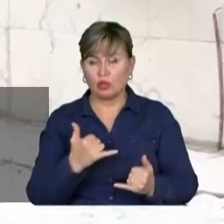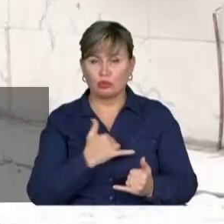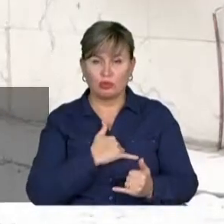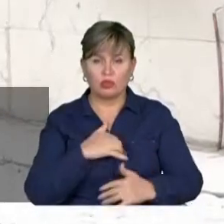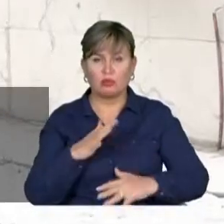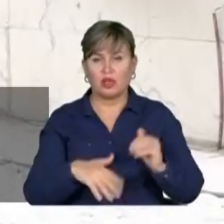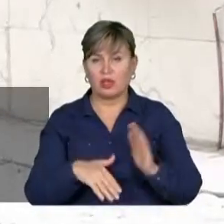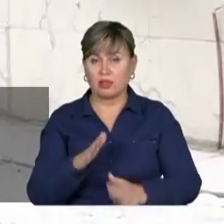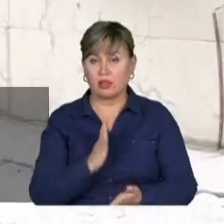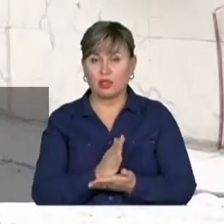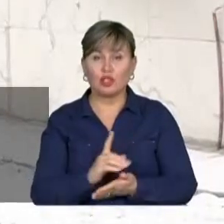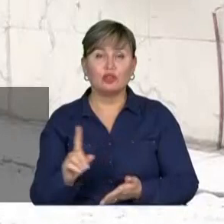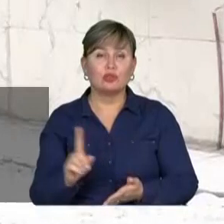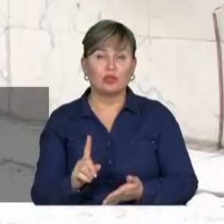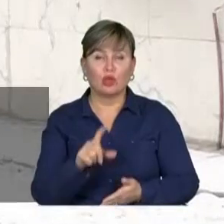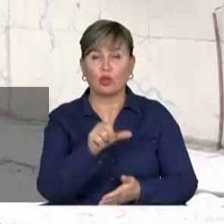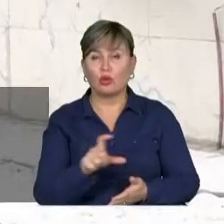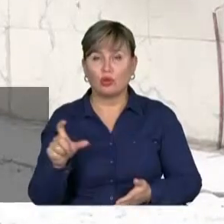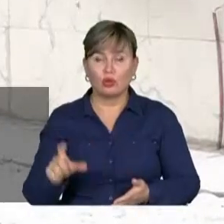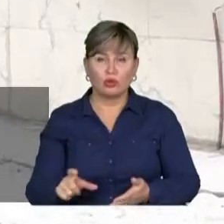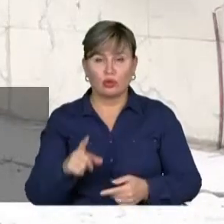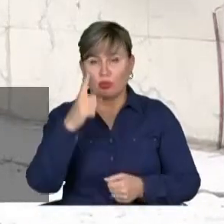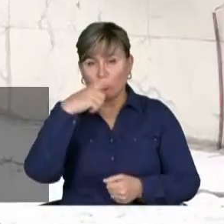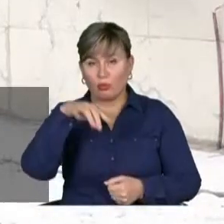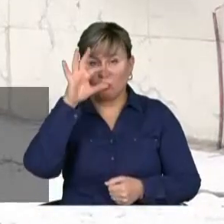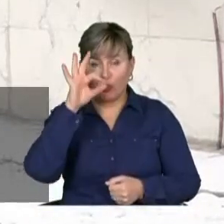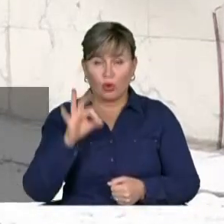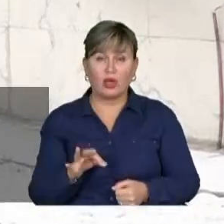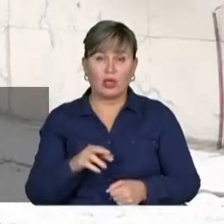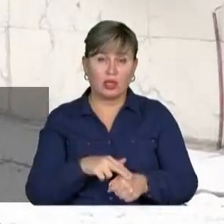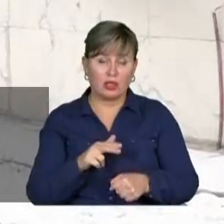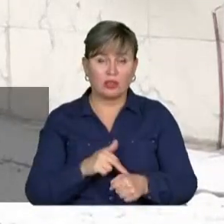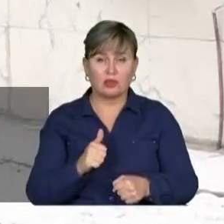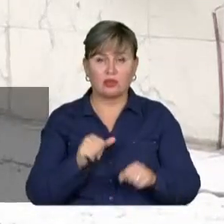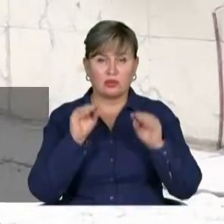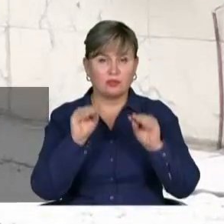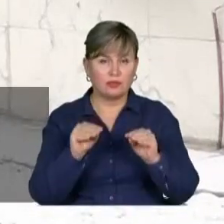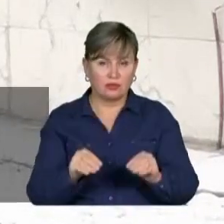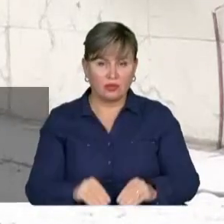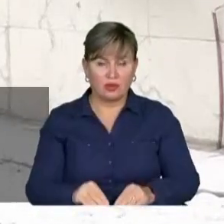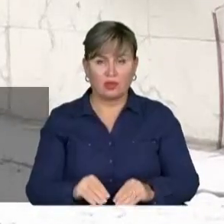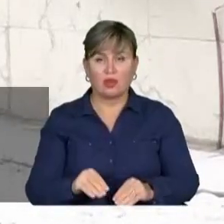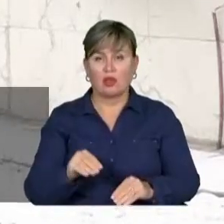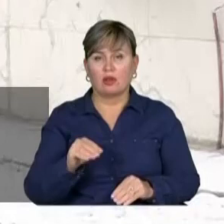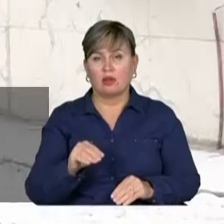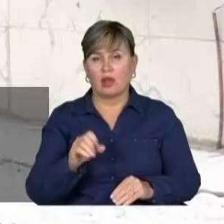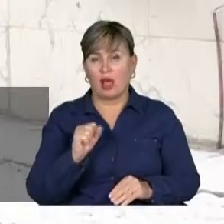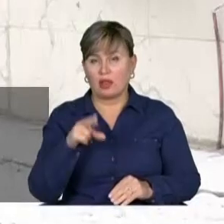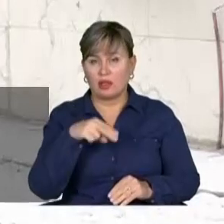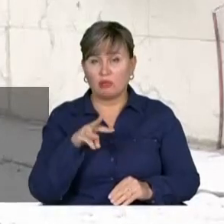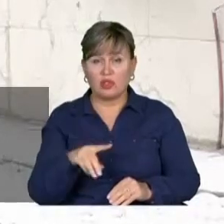практикуется то, что сотрудниками полиции составляется административный протокол. За эти два